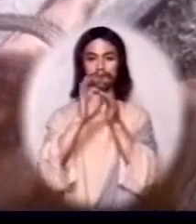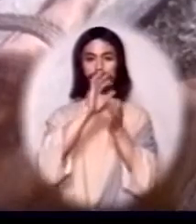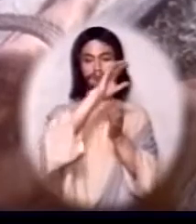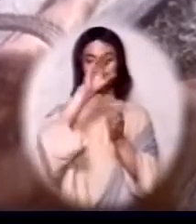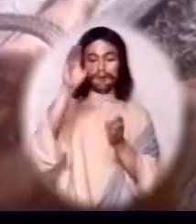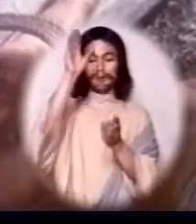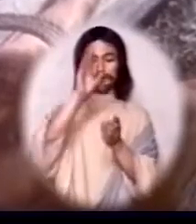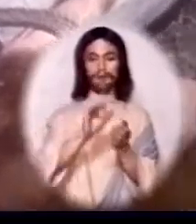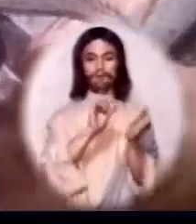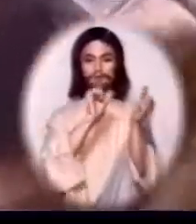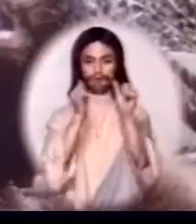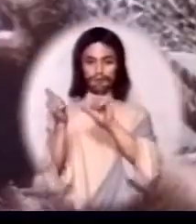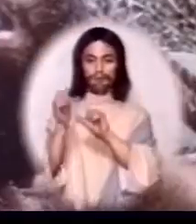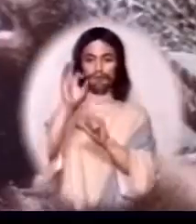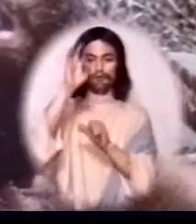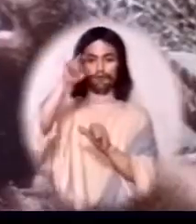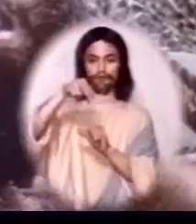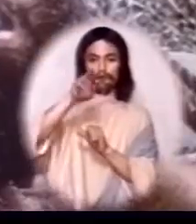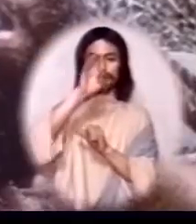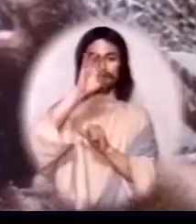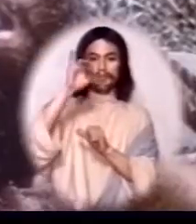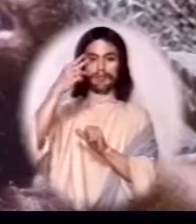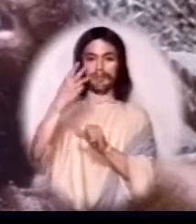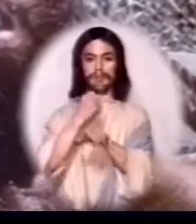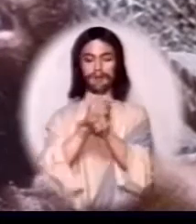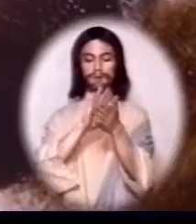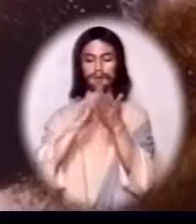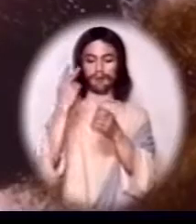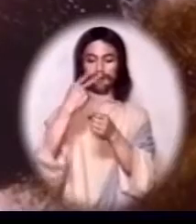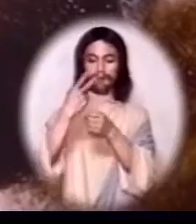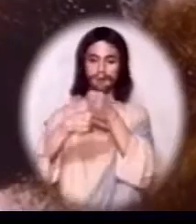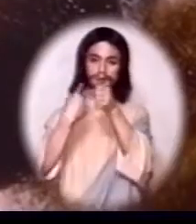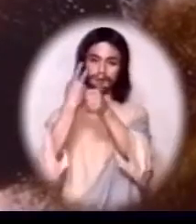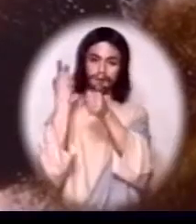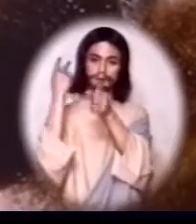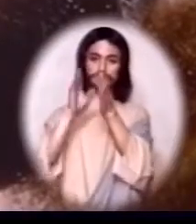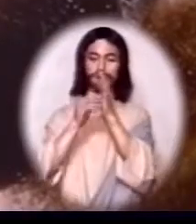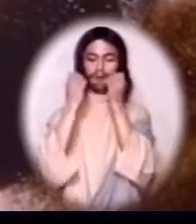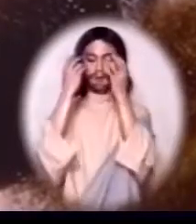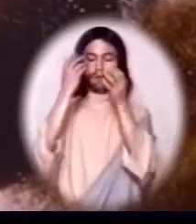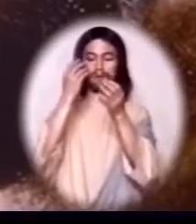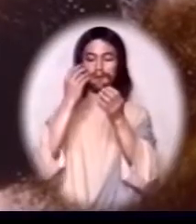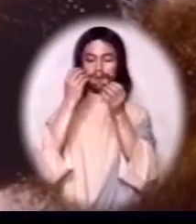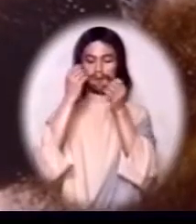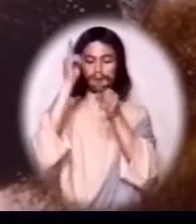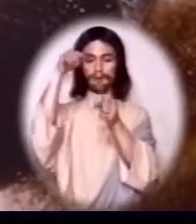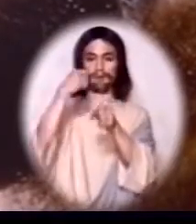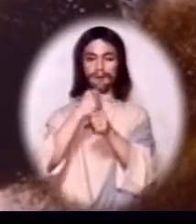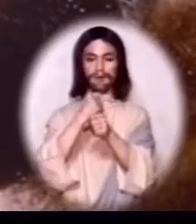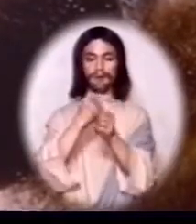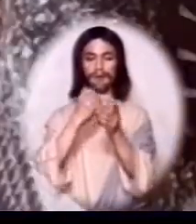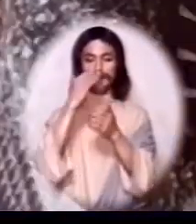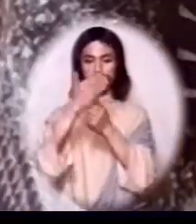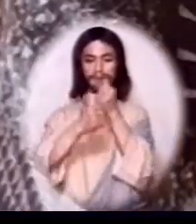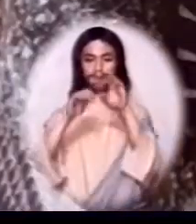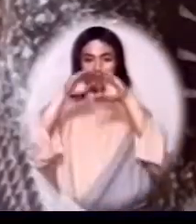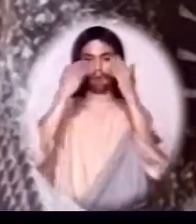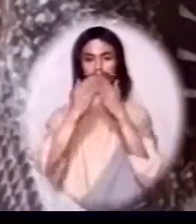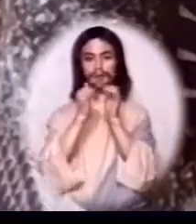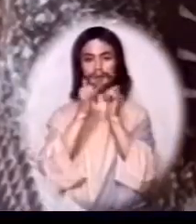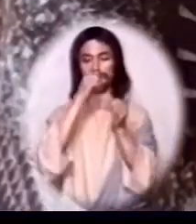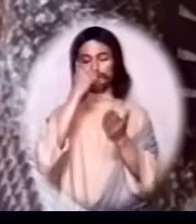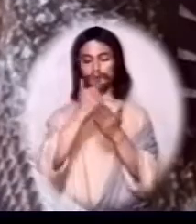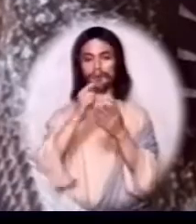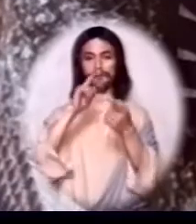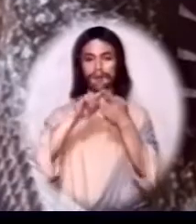그의 십자가상의 죽음이 유일했습니다. 2000년 전에 천지를 창조하신 하나님께서 모든